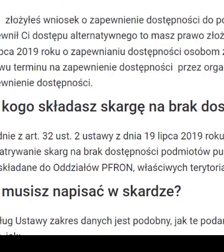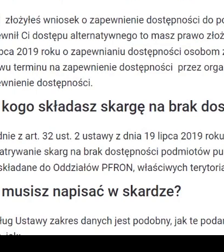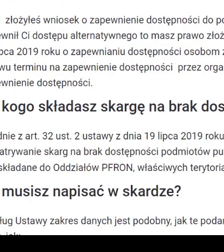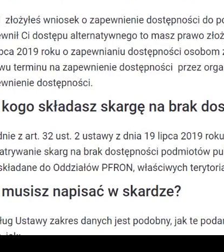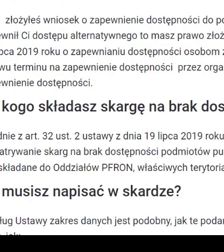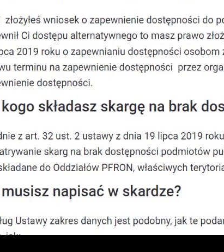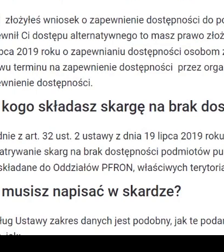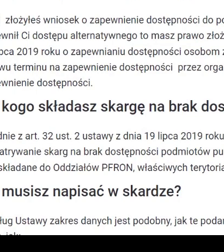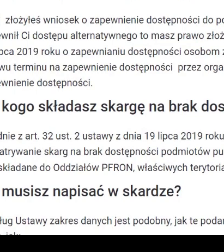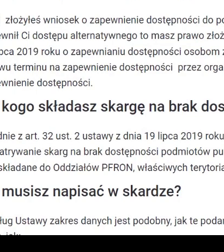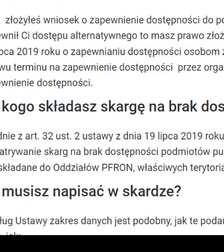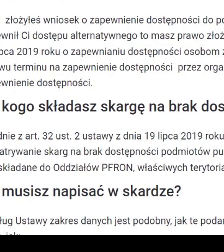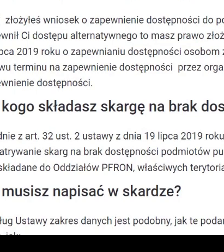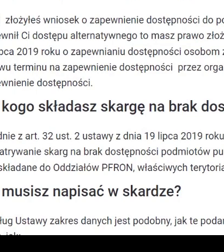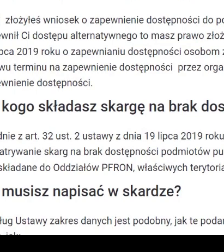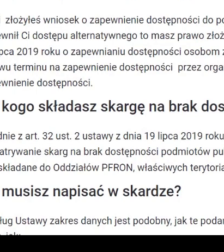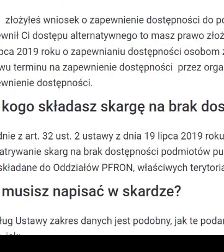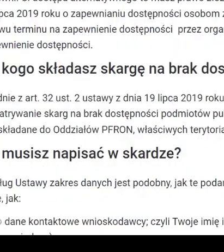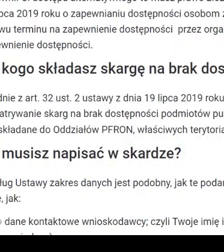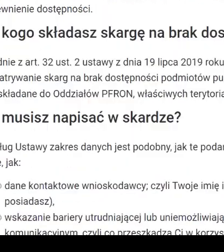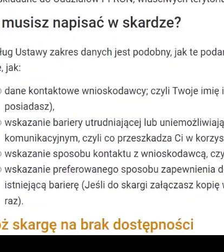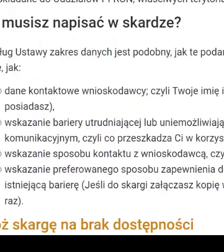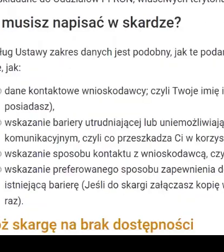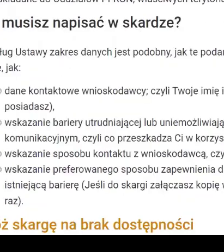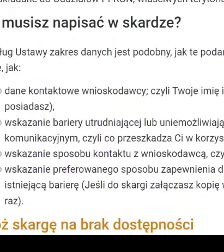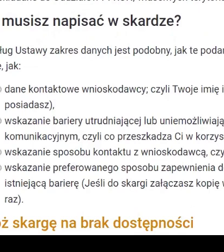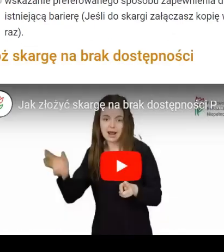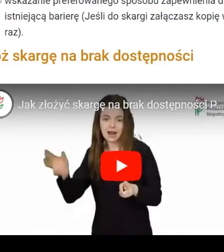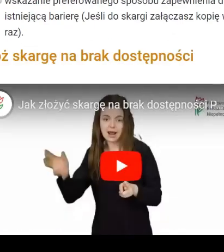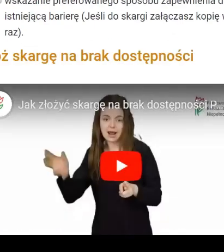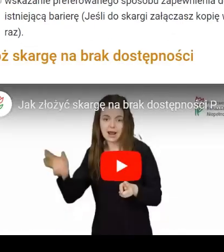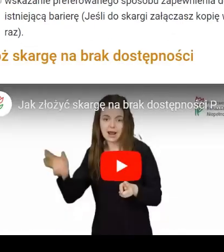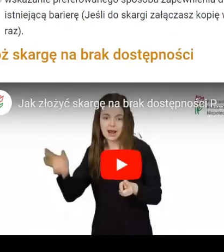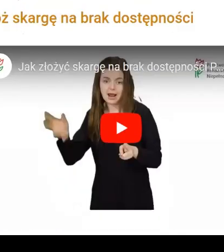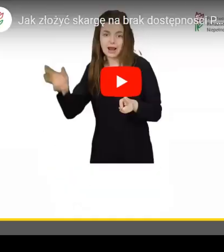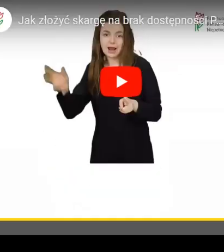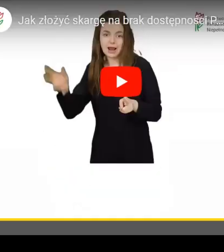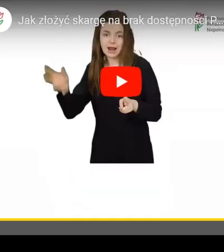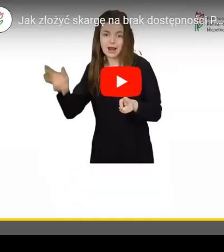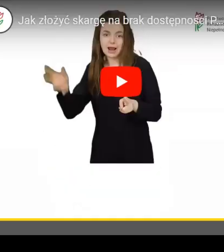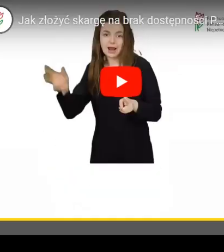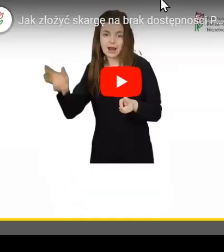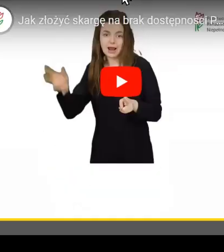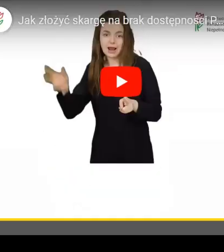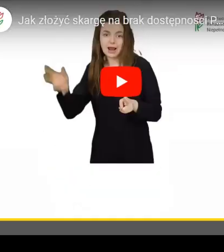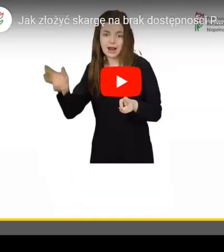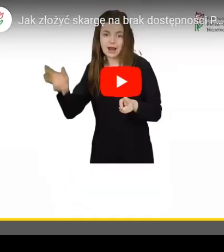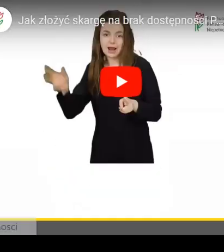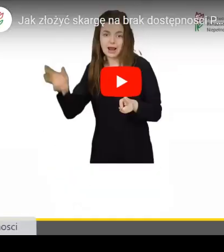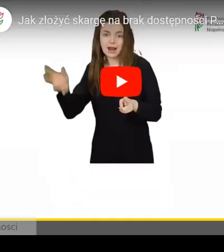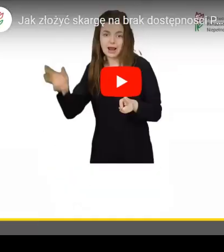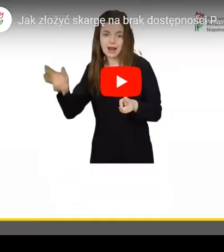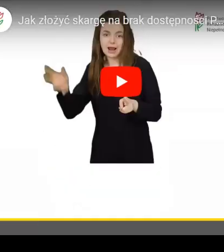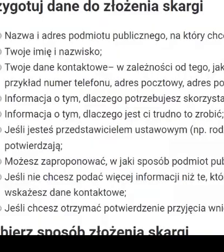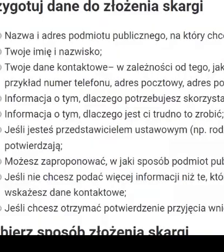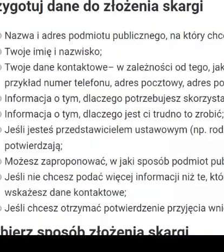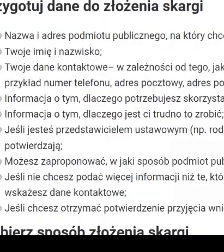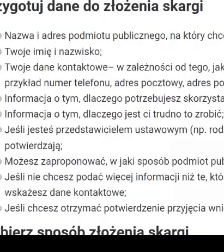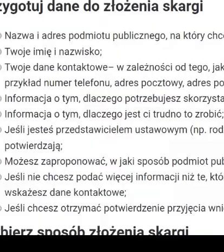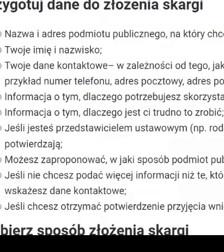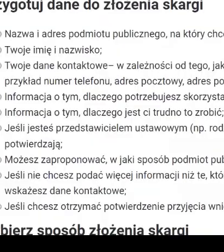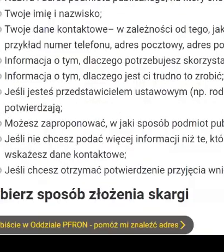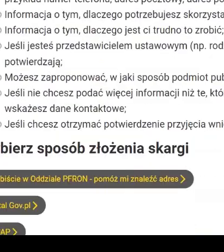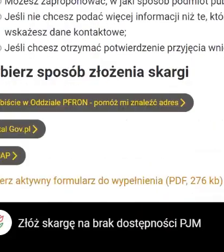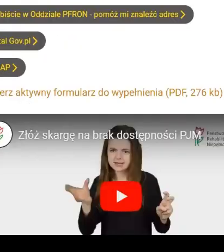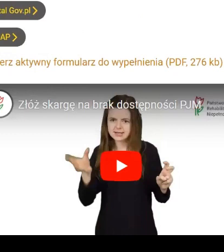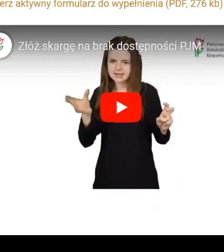ten termin przegapimy, to już nie mamy prawa złożyć w skargi. To jest bardzo istotne.